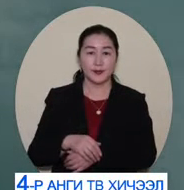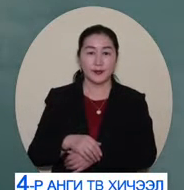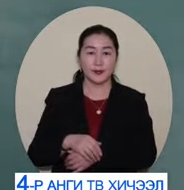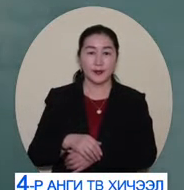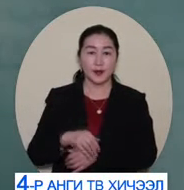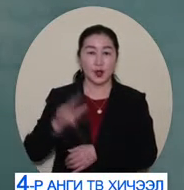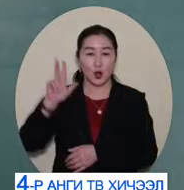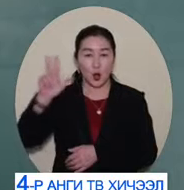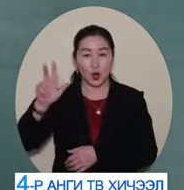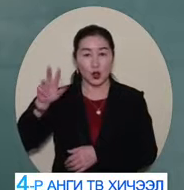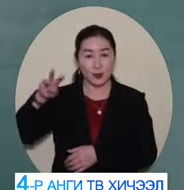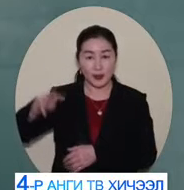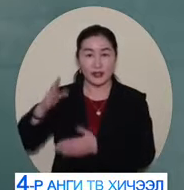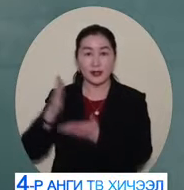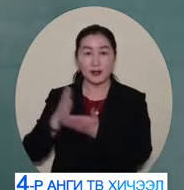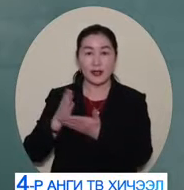модны өндрийг